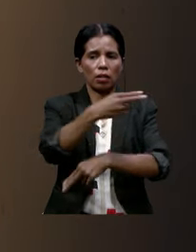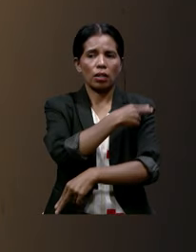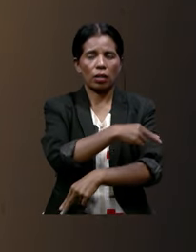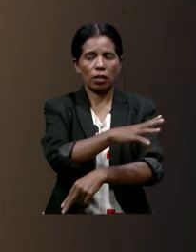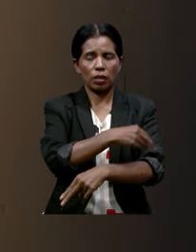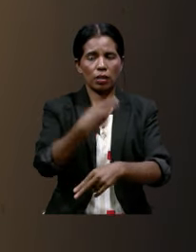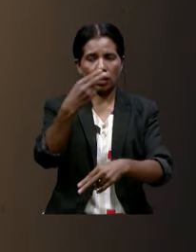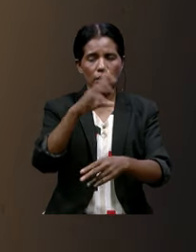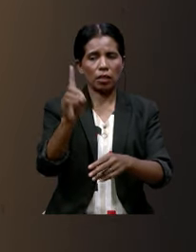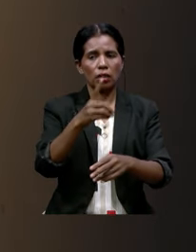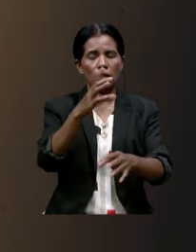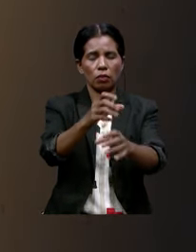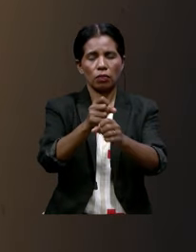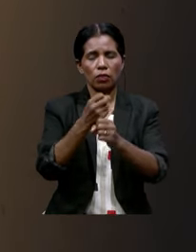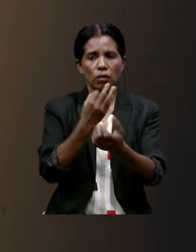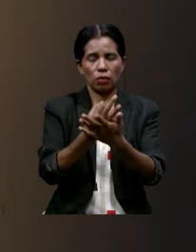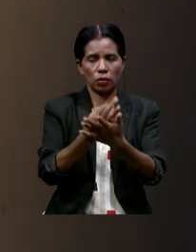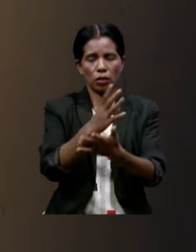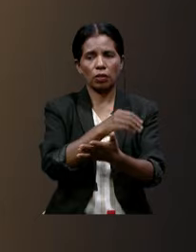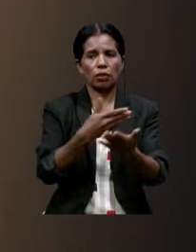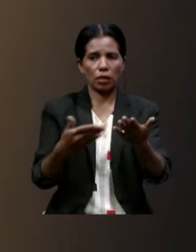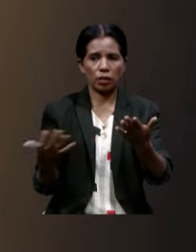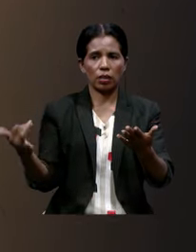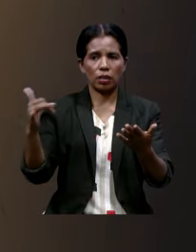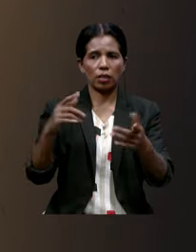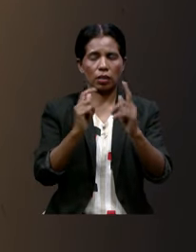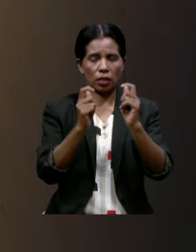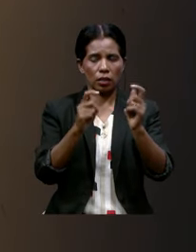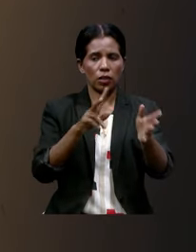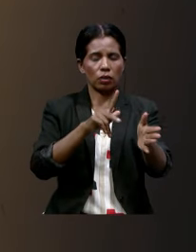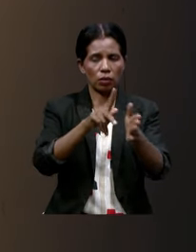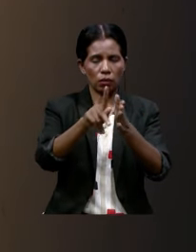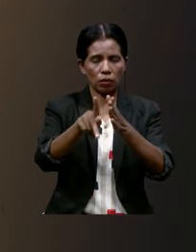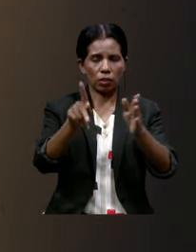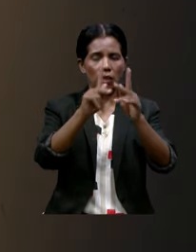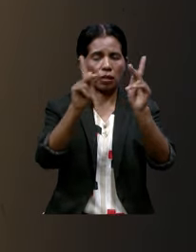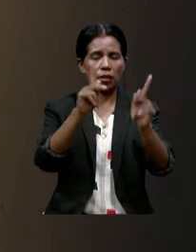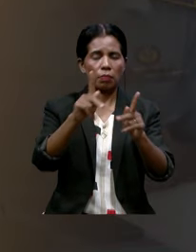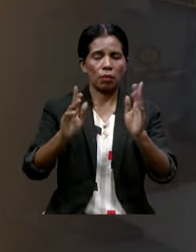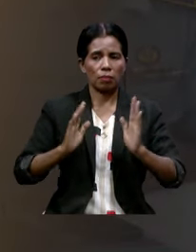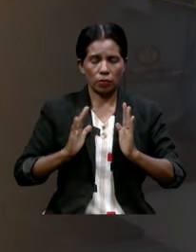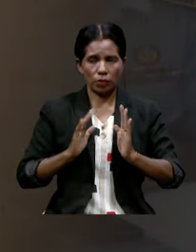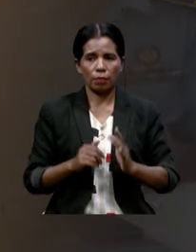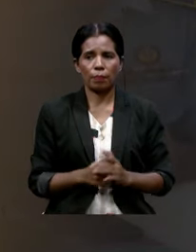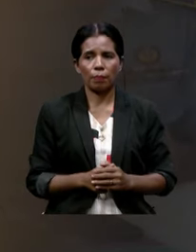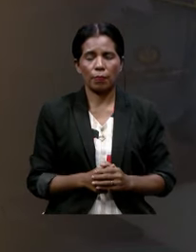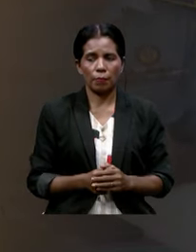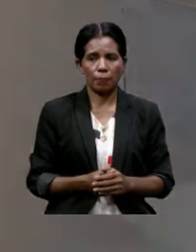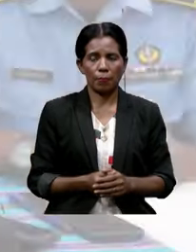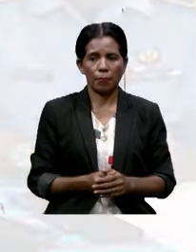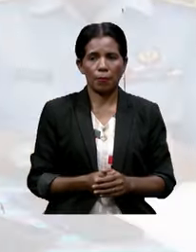madrugada hodifoti osang nosasan sira nomos tenta atu ohotan loja nain. Conhecimento, né?